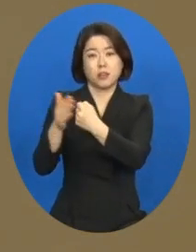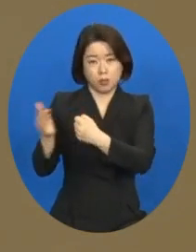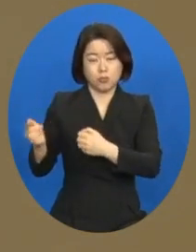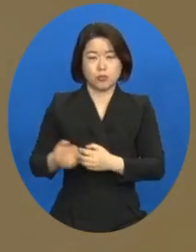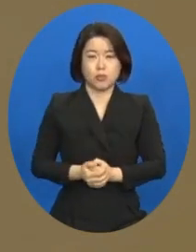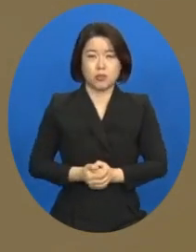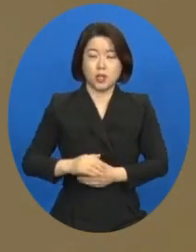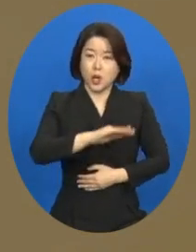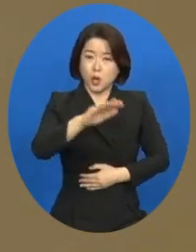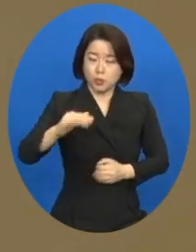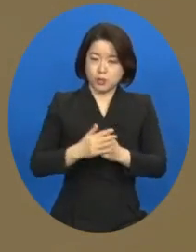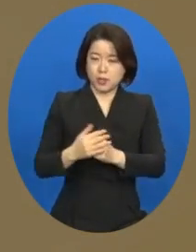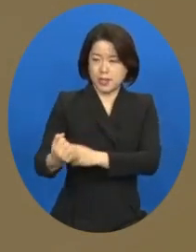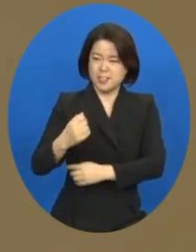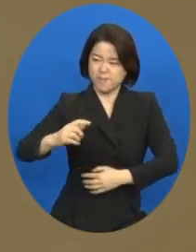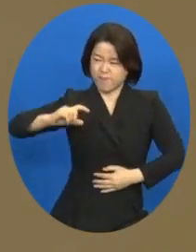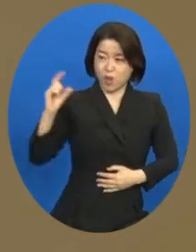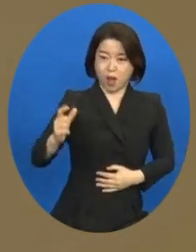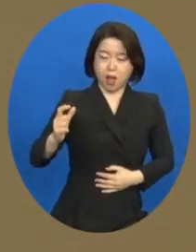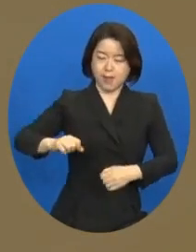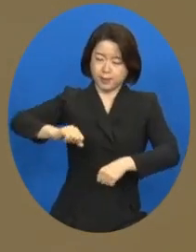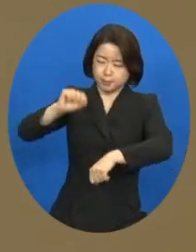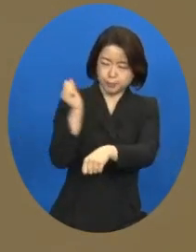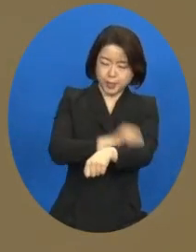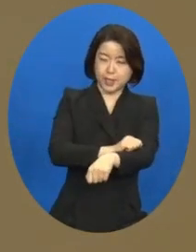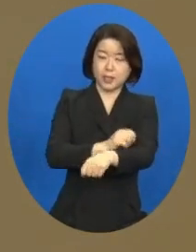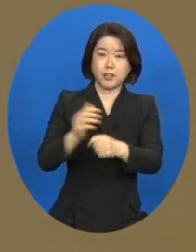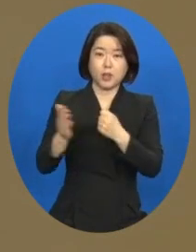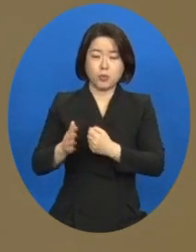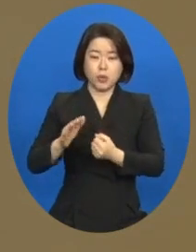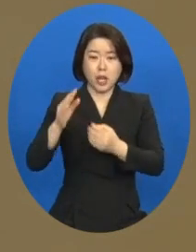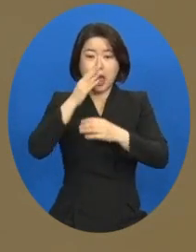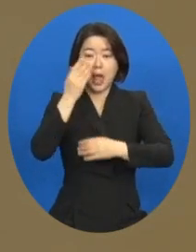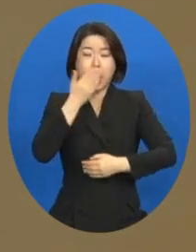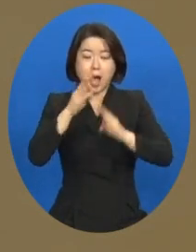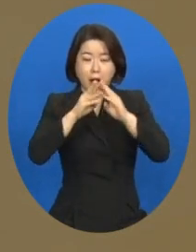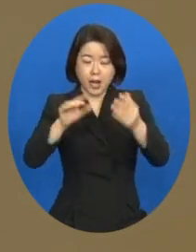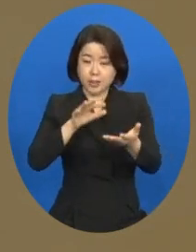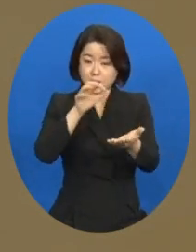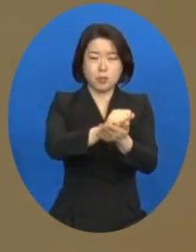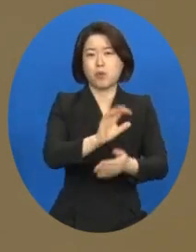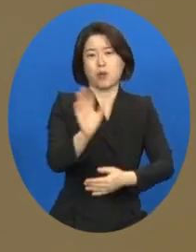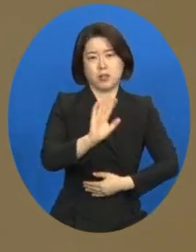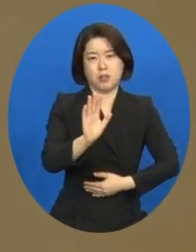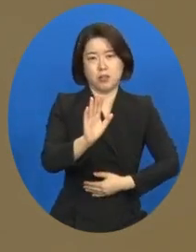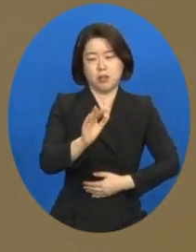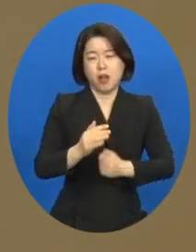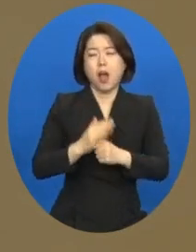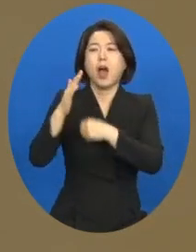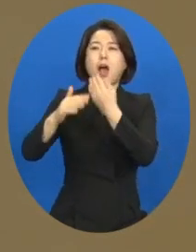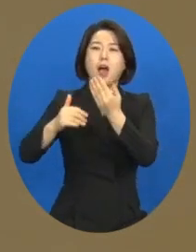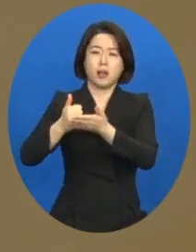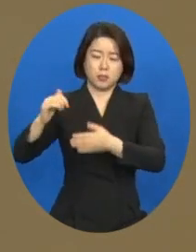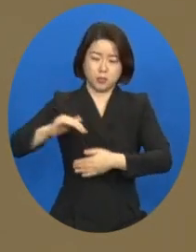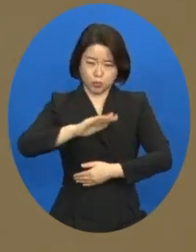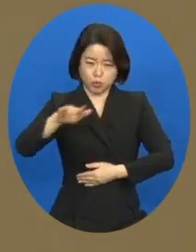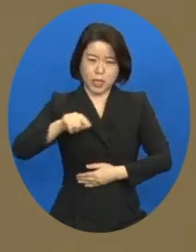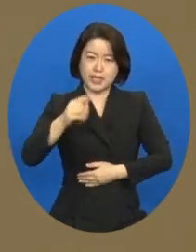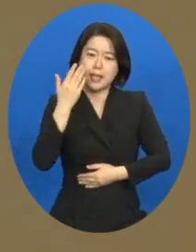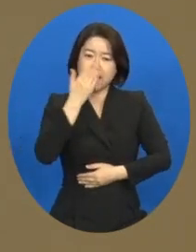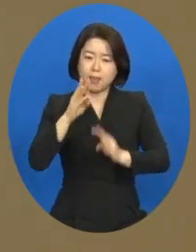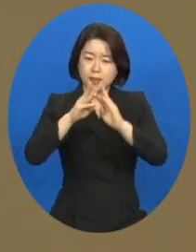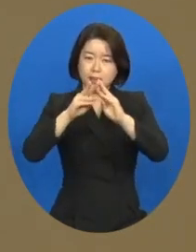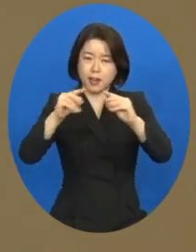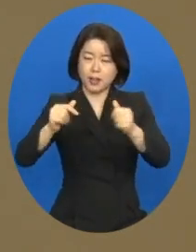우리가 힘이 강해서 잘해서 가나안을 정복한 게 아니고 하나님께서 우리에게 이 가나안